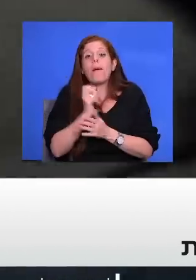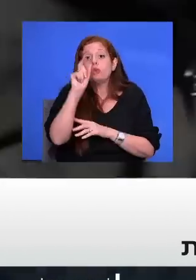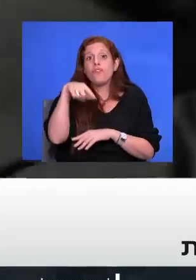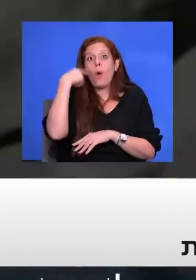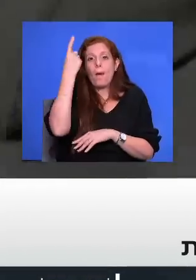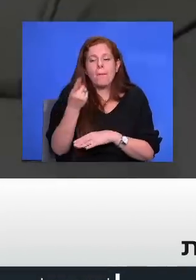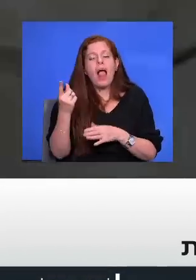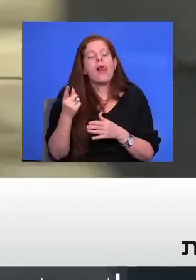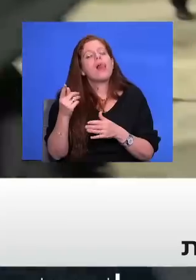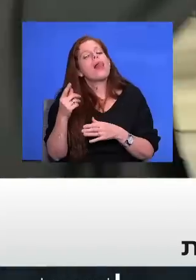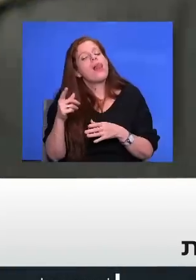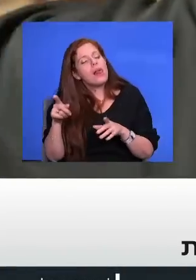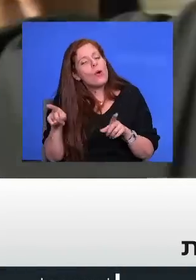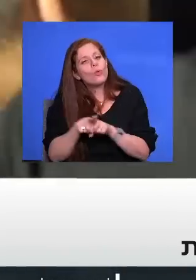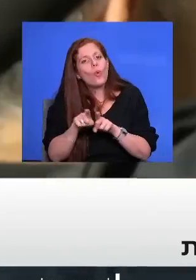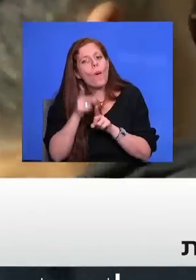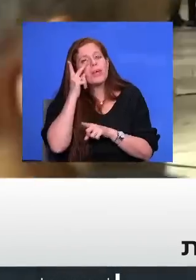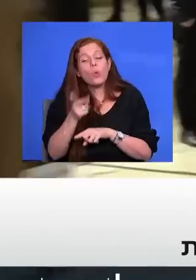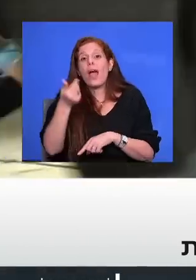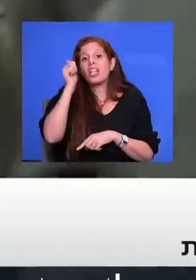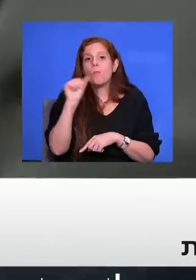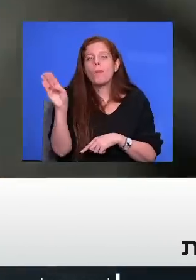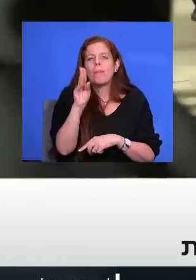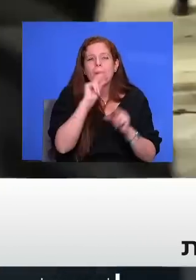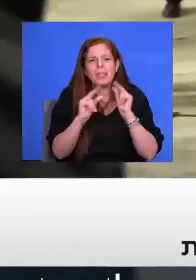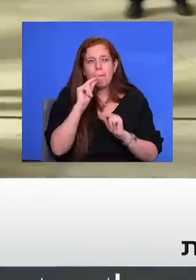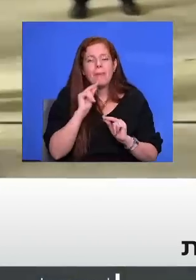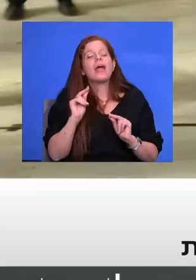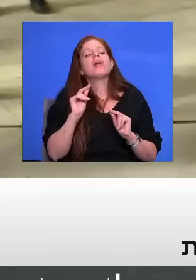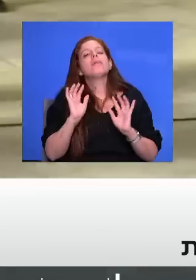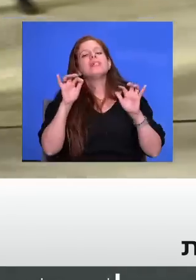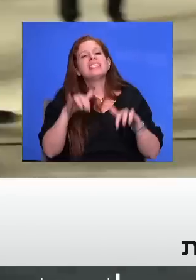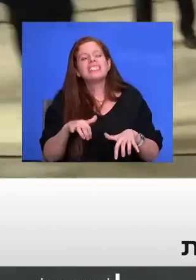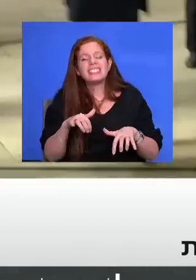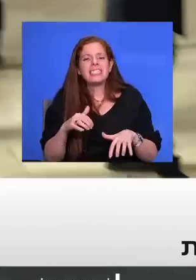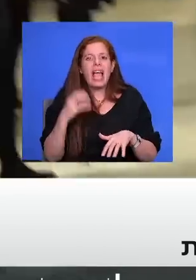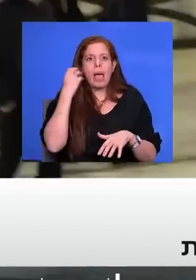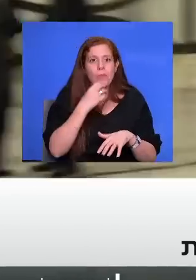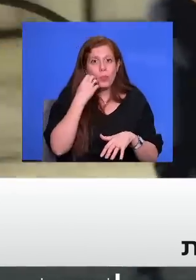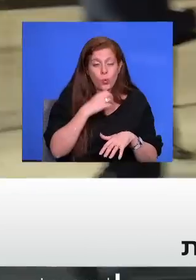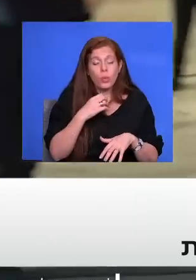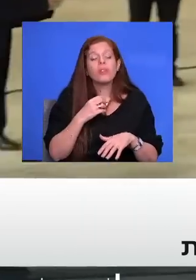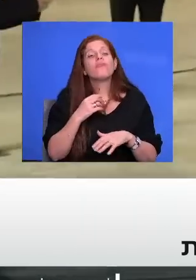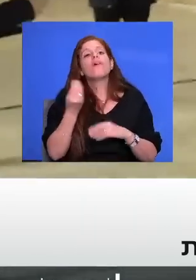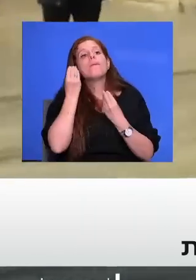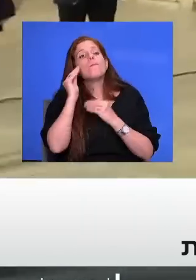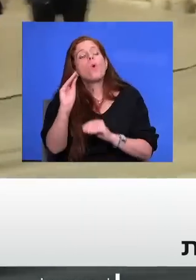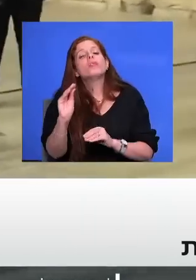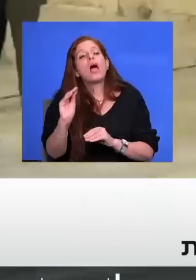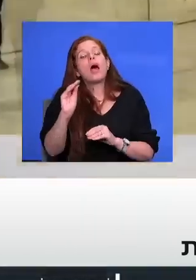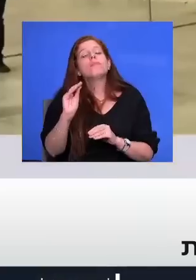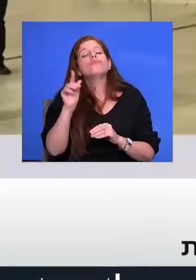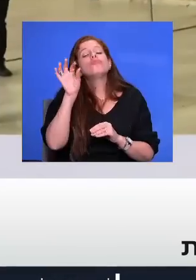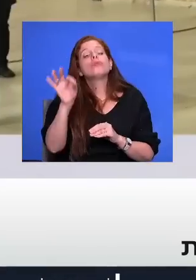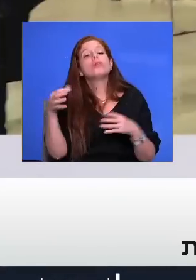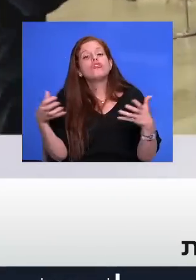אותו ביקור. אתמול מדבר נתניהו עם נשיא איחוד האמירויות מוחמד בן זייד, ובהודעה שיוצאת מטעם לשכת ראש הממשלה